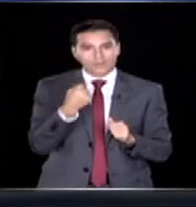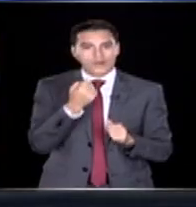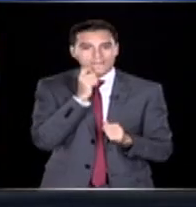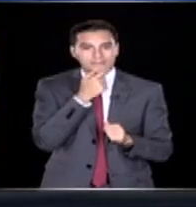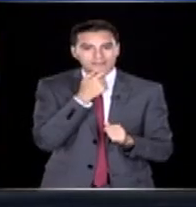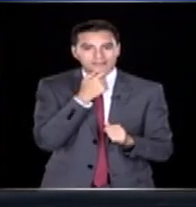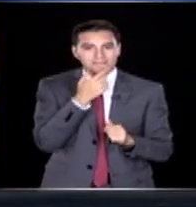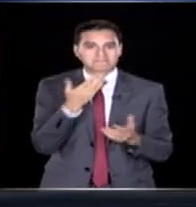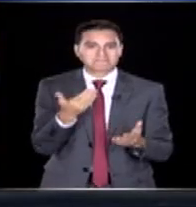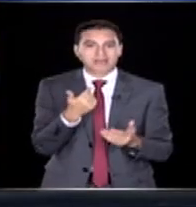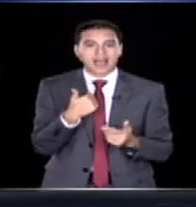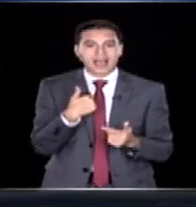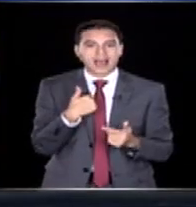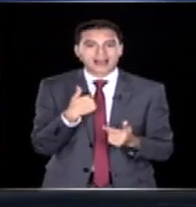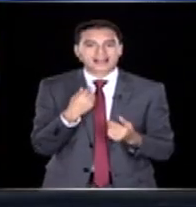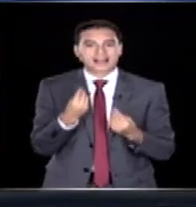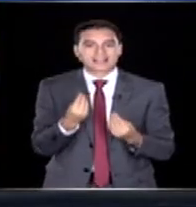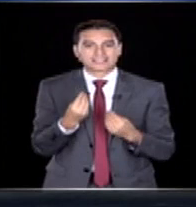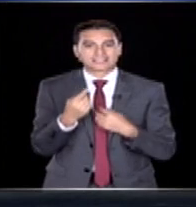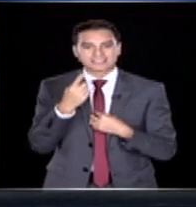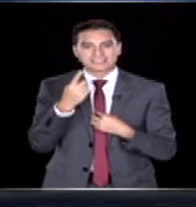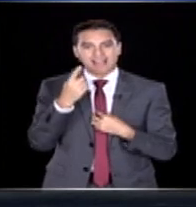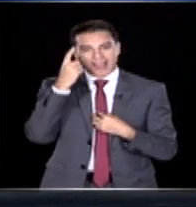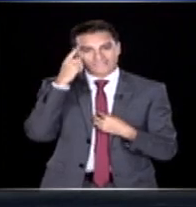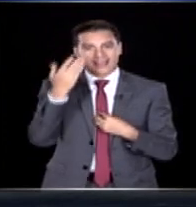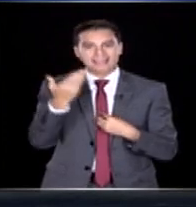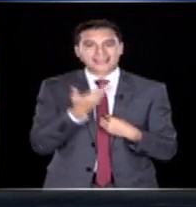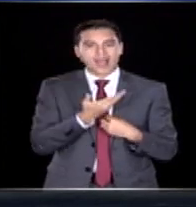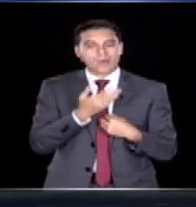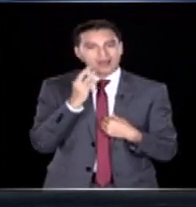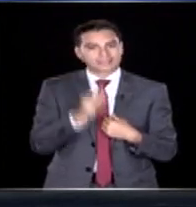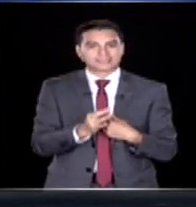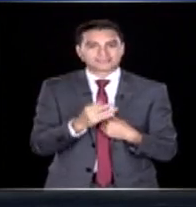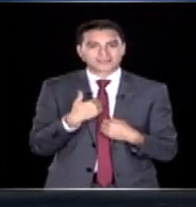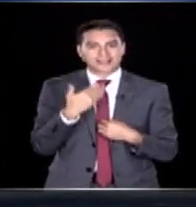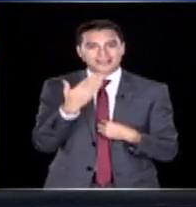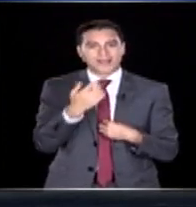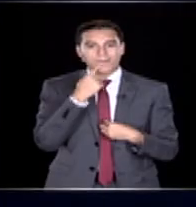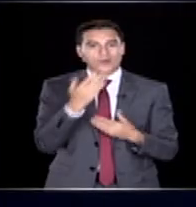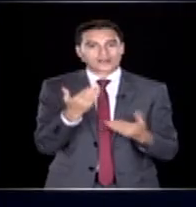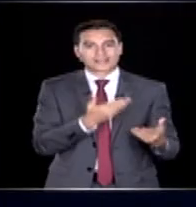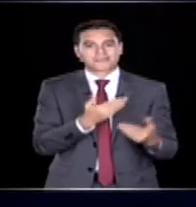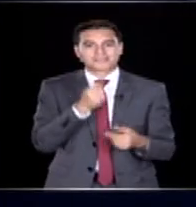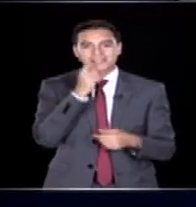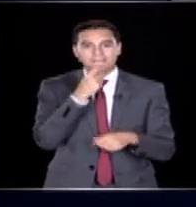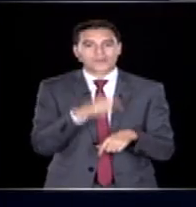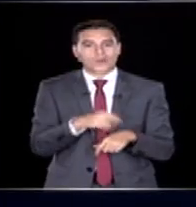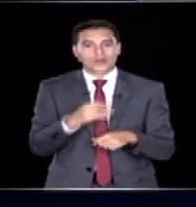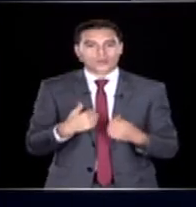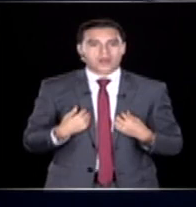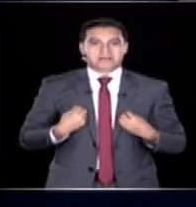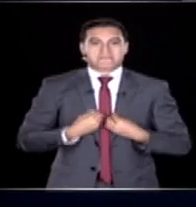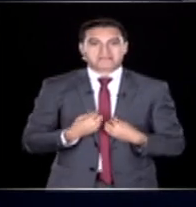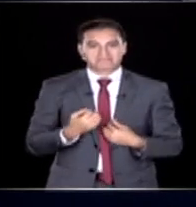لا ما هو حضرتك ليك دعوه رسميه طبعا، انا بعزم حضرتك على الهوا، بس لما يجي الميعاد بقى ان شاء الله. والبدله جاهزه